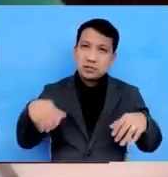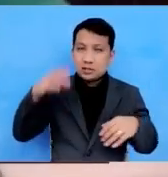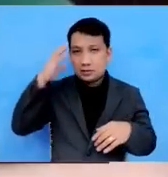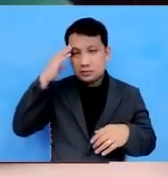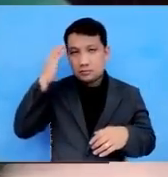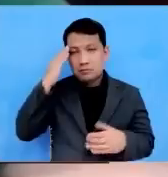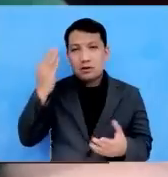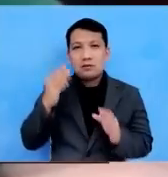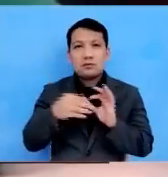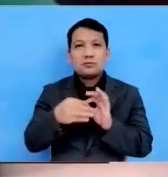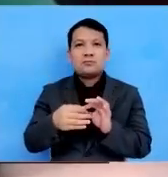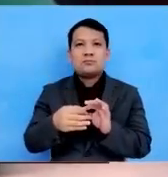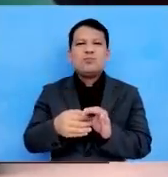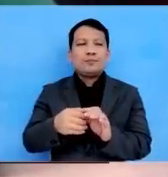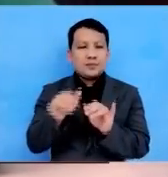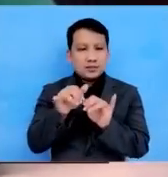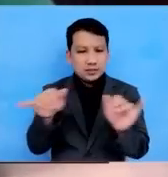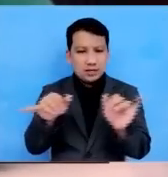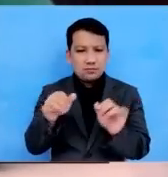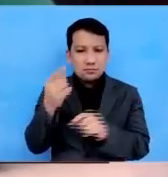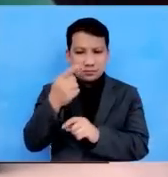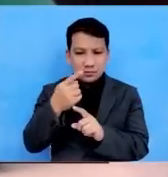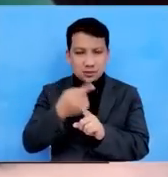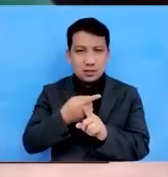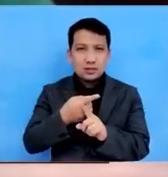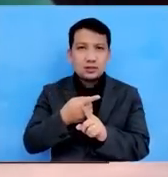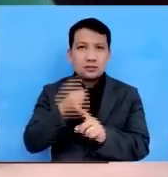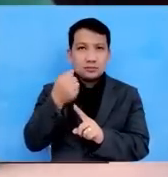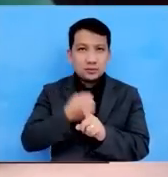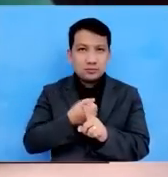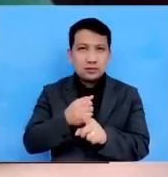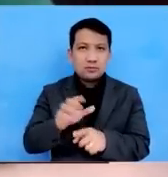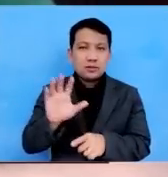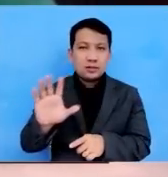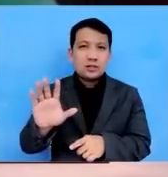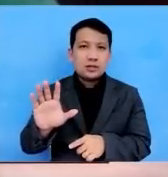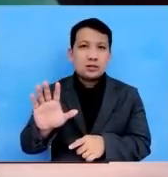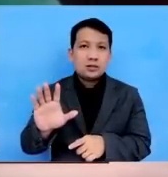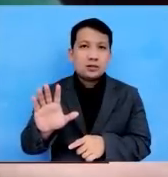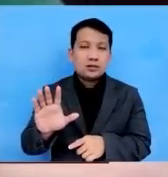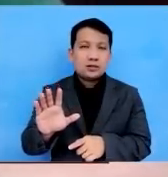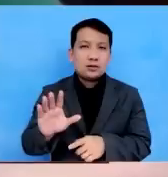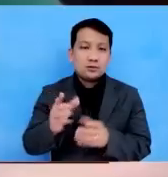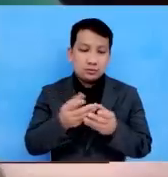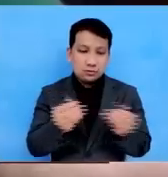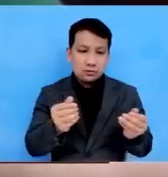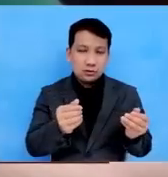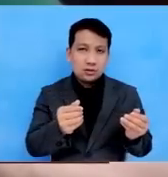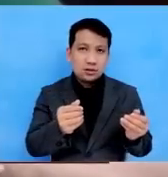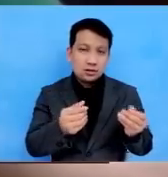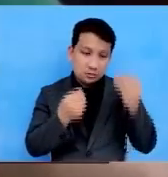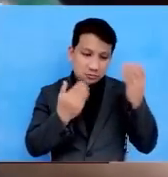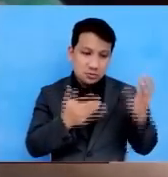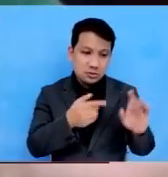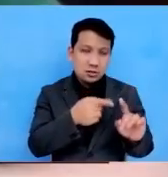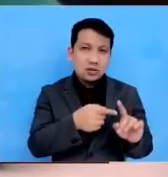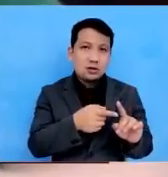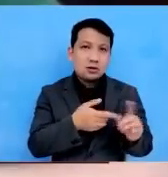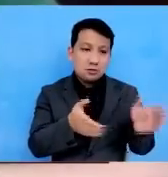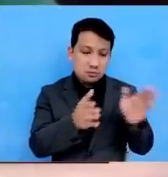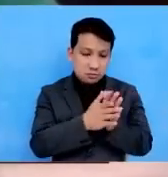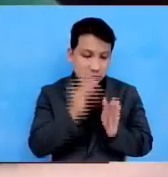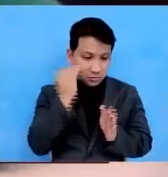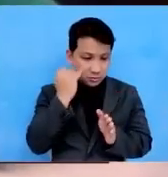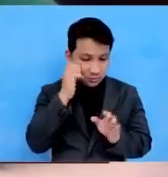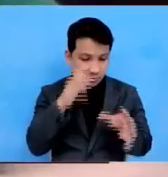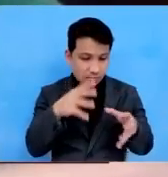on September 5, according to Mr. Joel Escorial, that he was told and asked to accept the